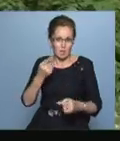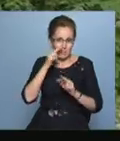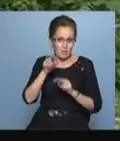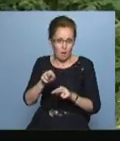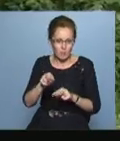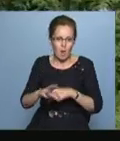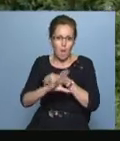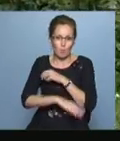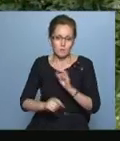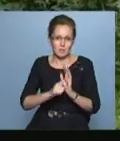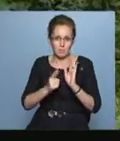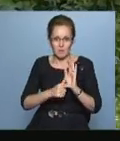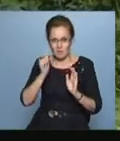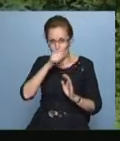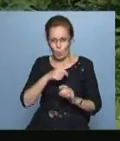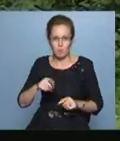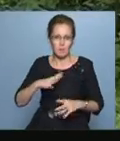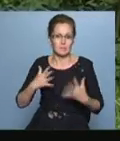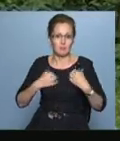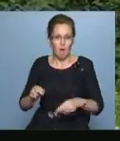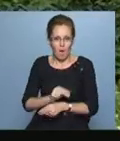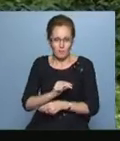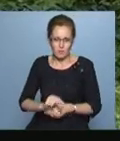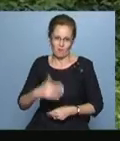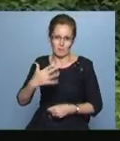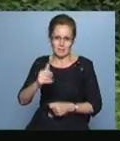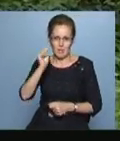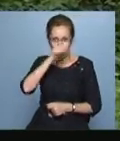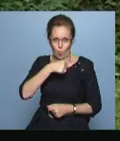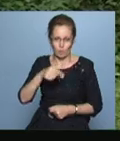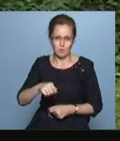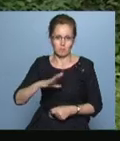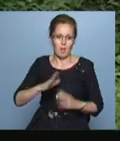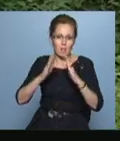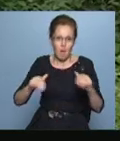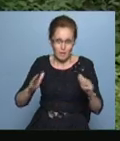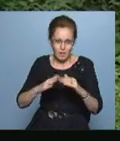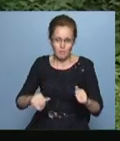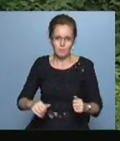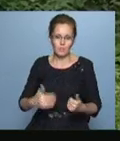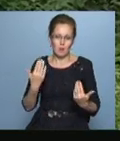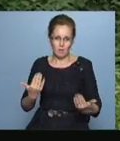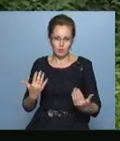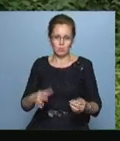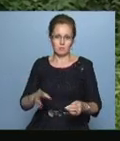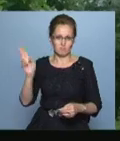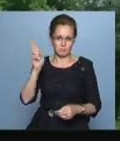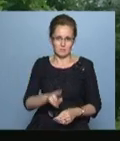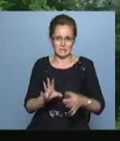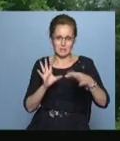17-го здесь была здравница, а в 50-й пионерлагерь, то в 90-е окна заколотили, а на забор повесили большой